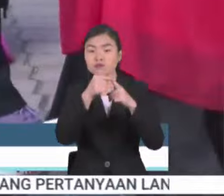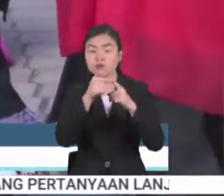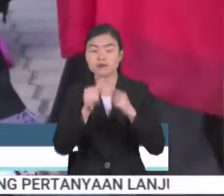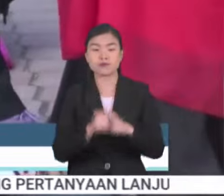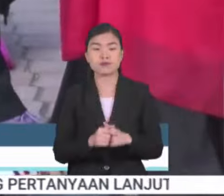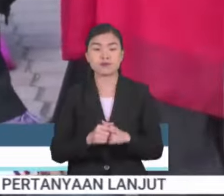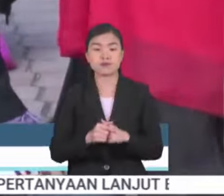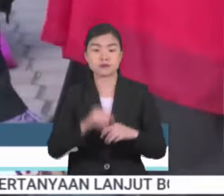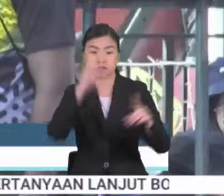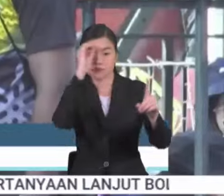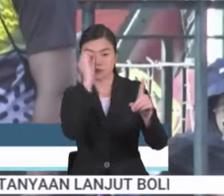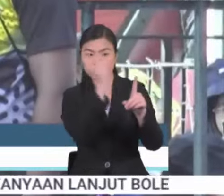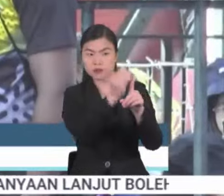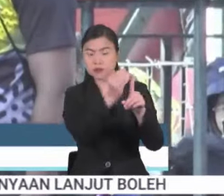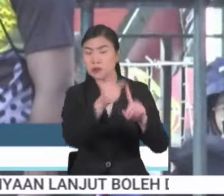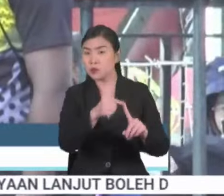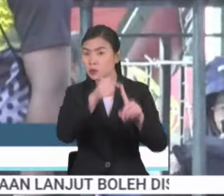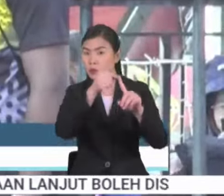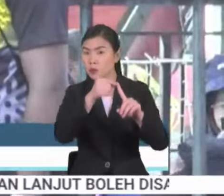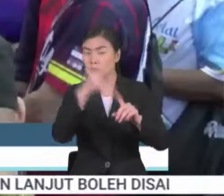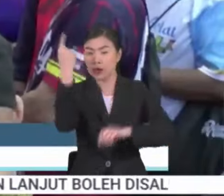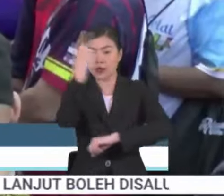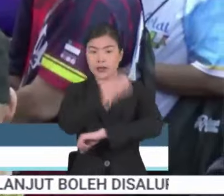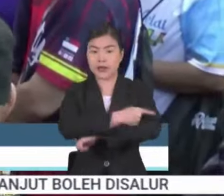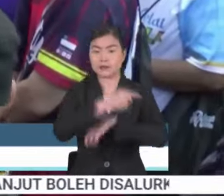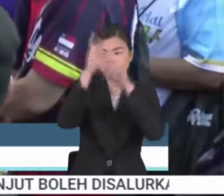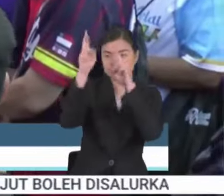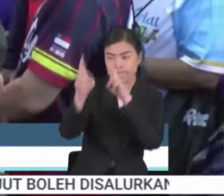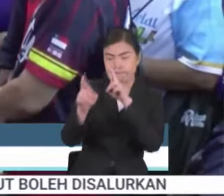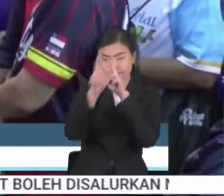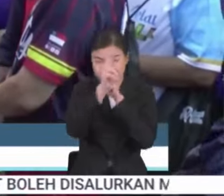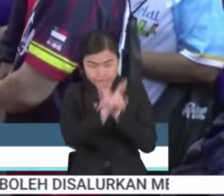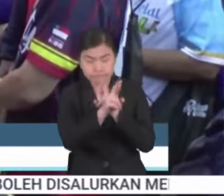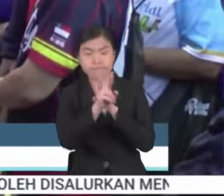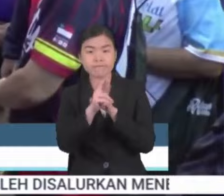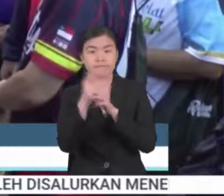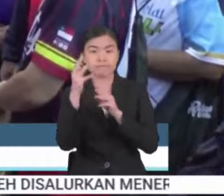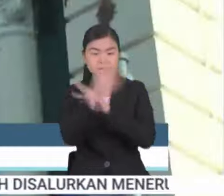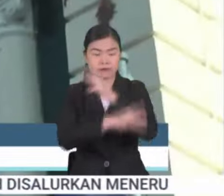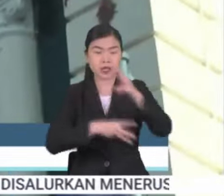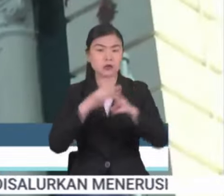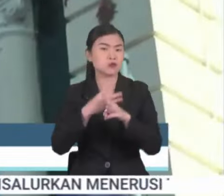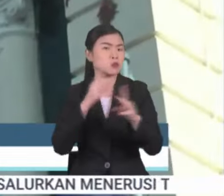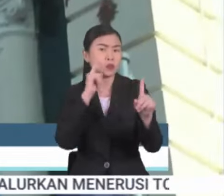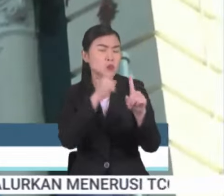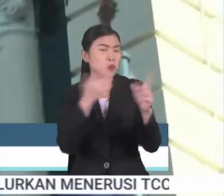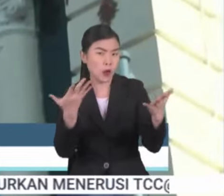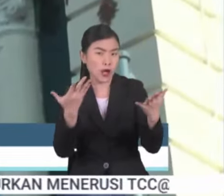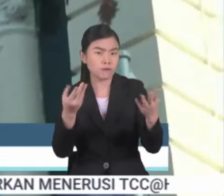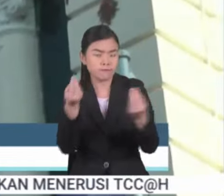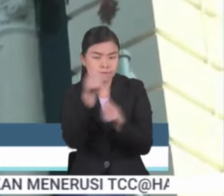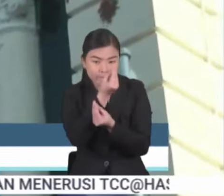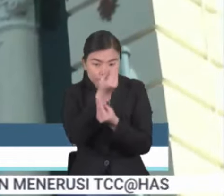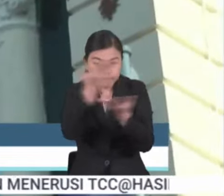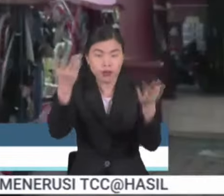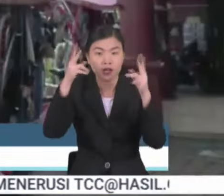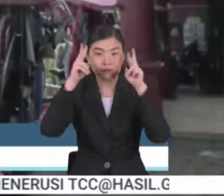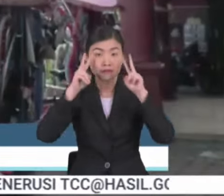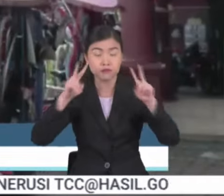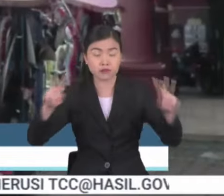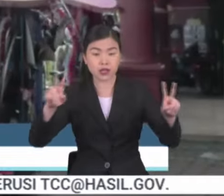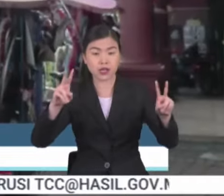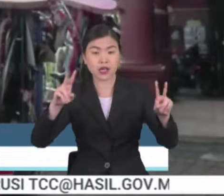ini. Objektif utama Hari Toleransi Sedunia adalah untuk menyebar keharmonian serta